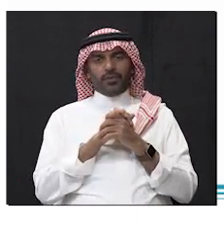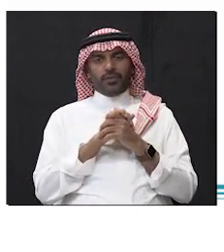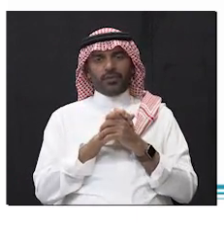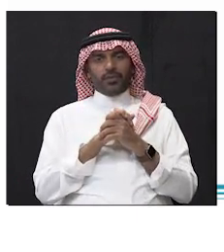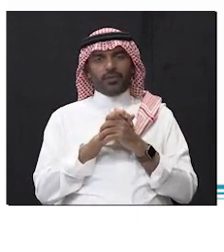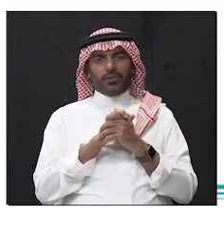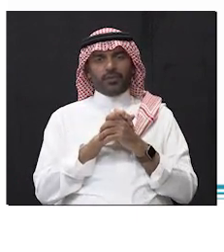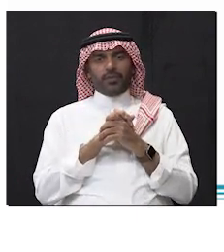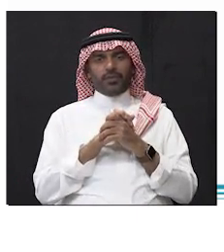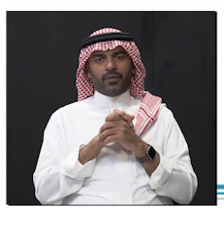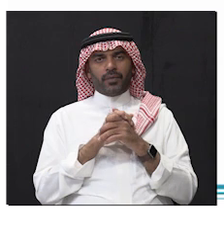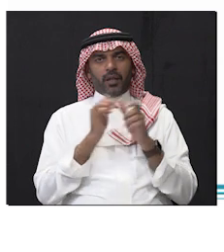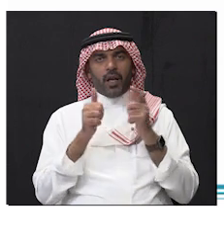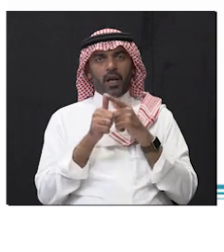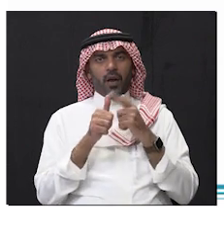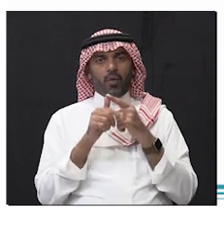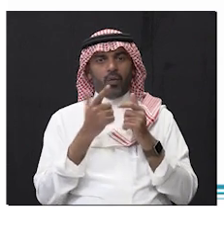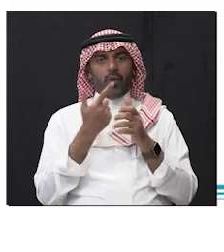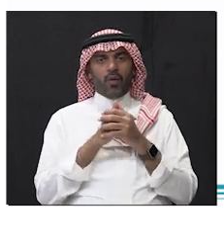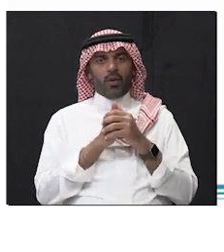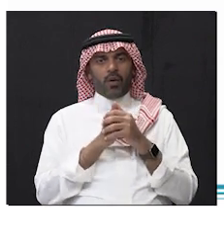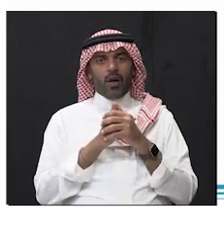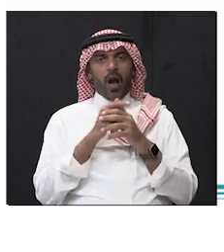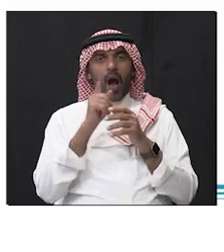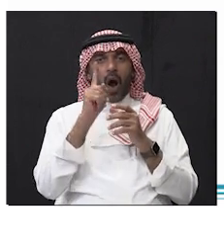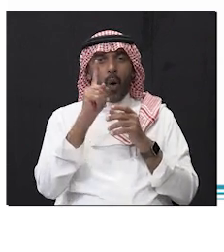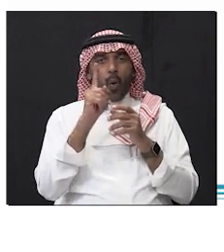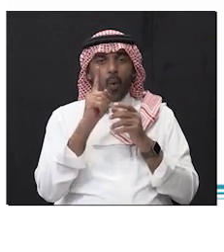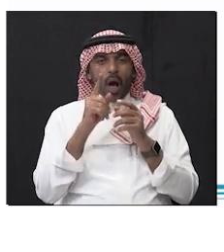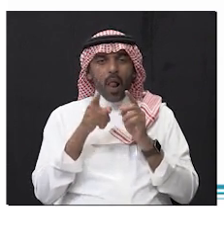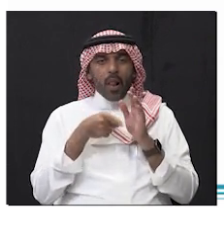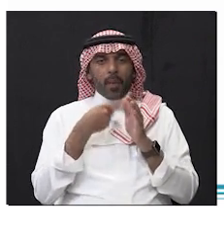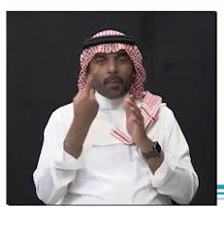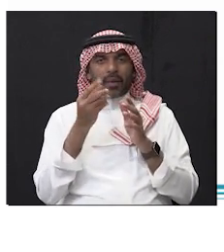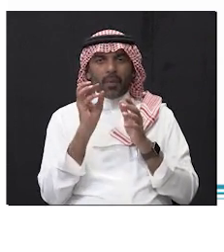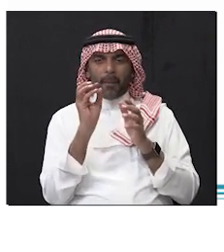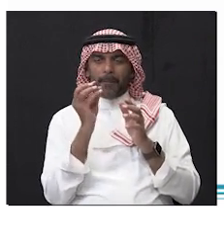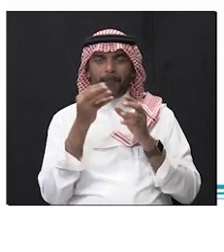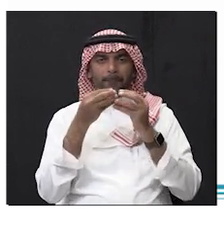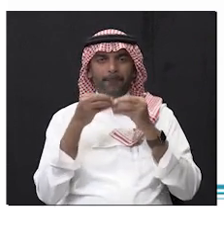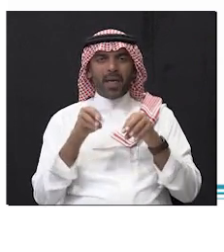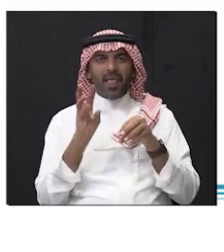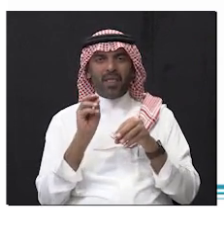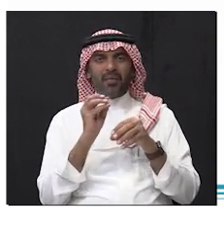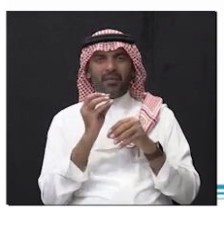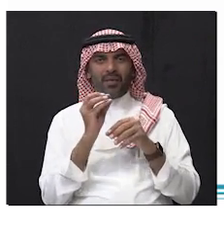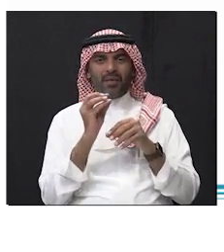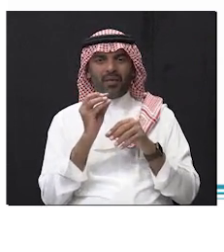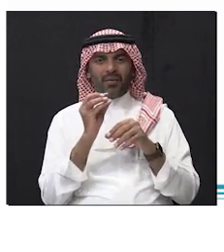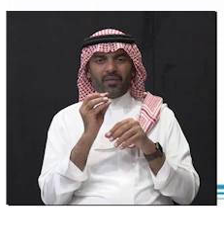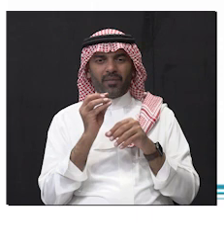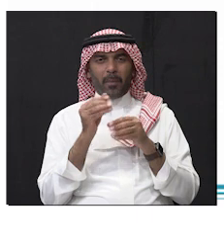نبدأ هنا. مما تتكون في البداية؟ بيضة. أحسنتم. ثم